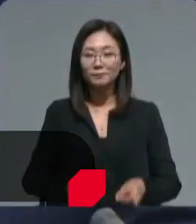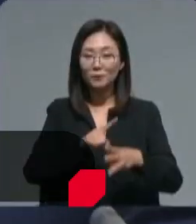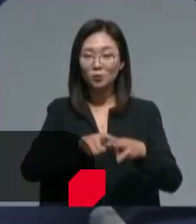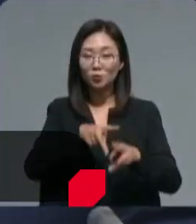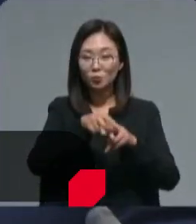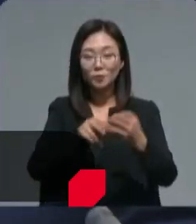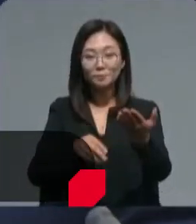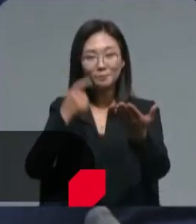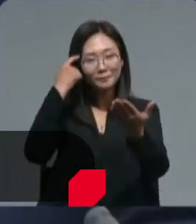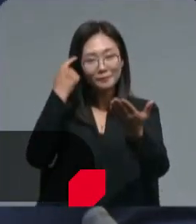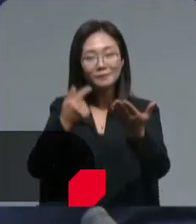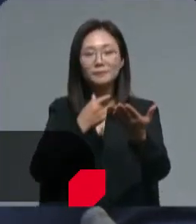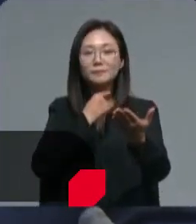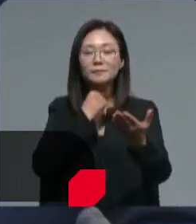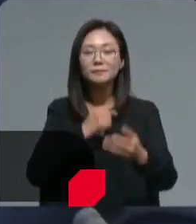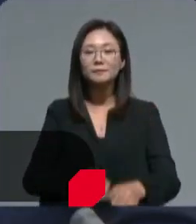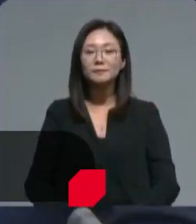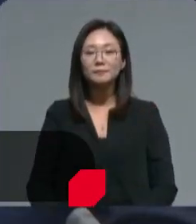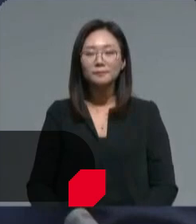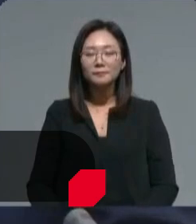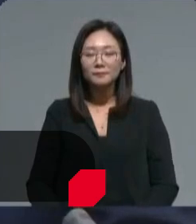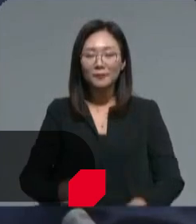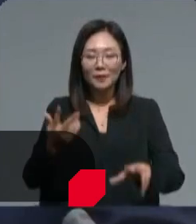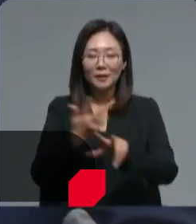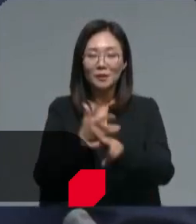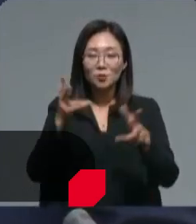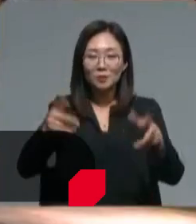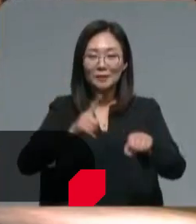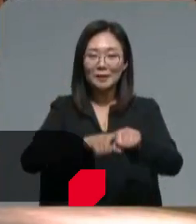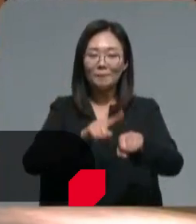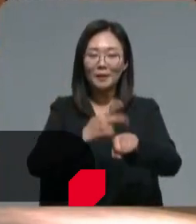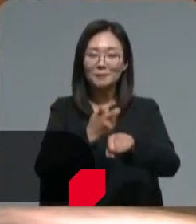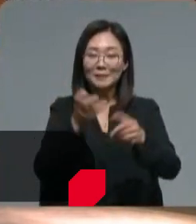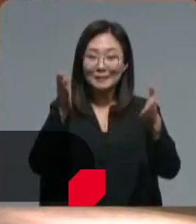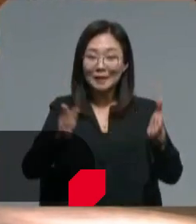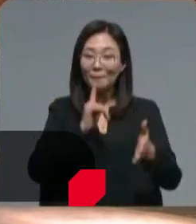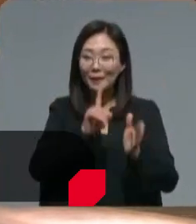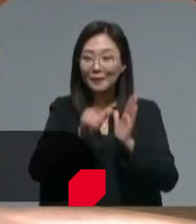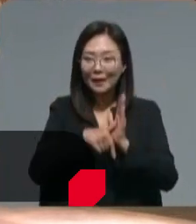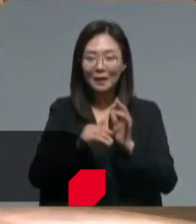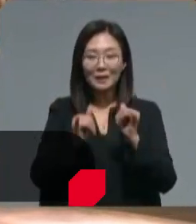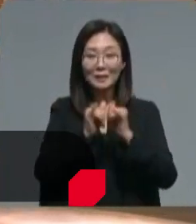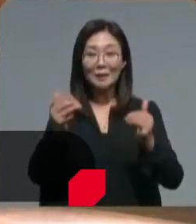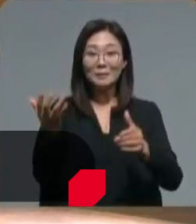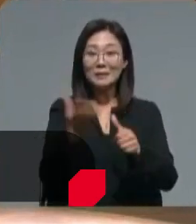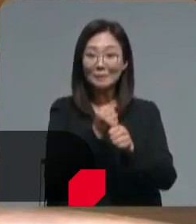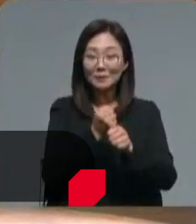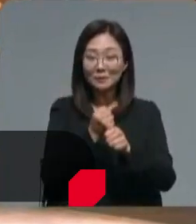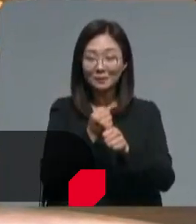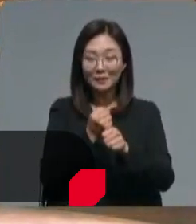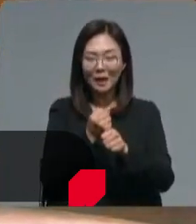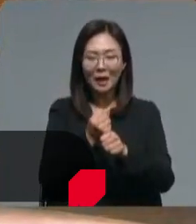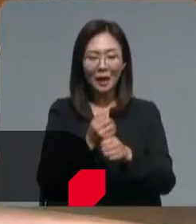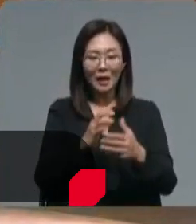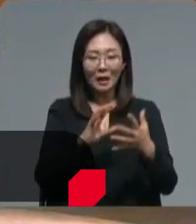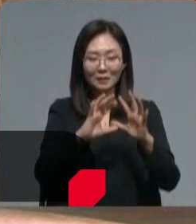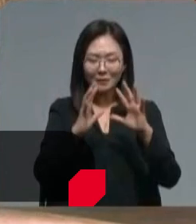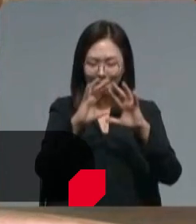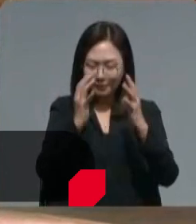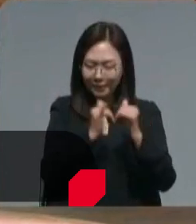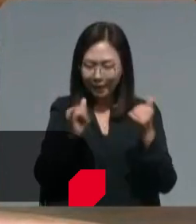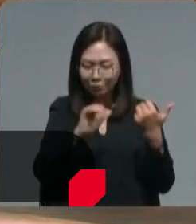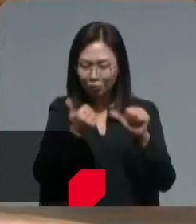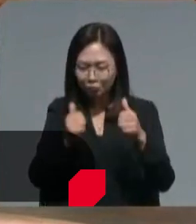윤 후보님 그 주 120시간 말씀하실 때 제가 그 사람 잡는 대통령 되시려고 하냐 이렇게